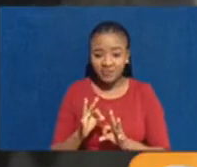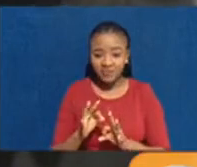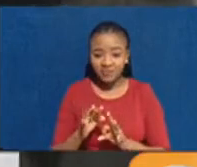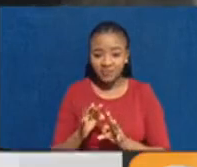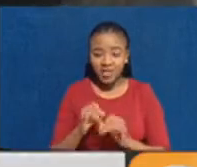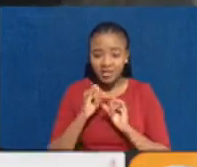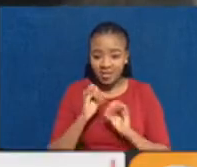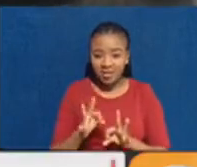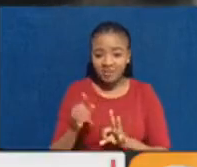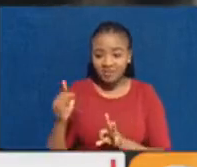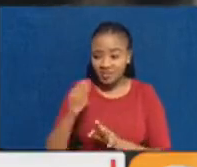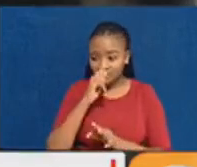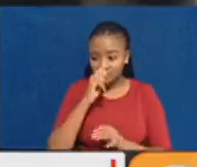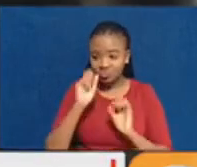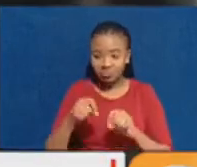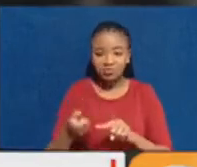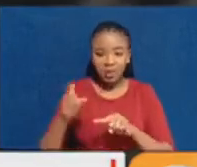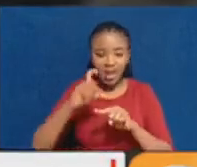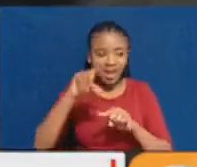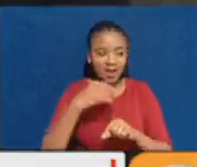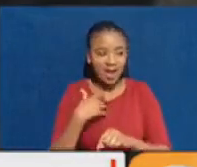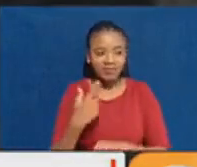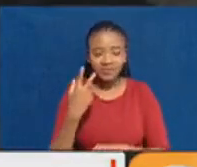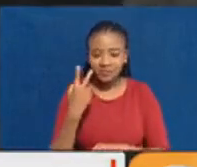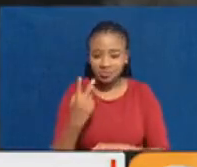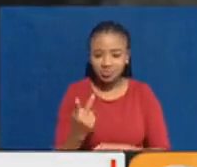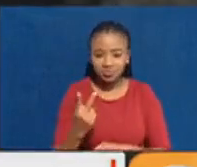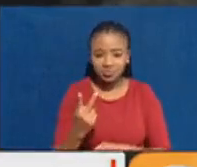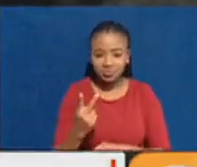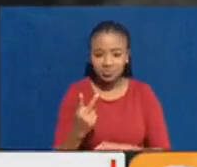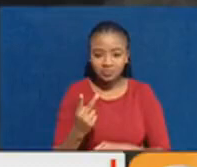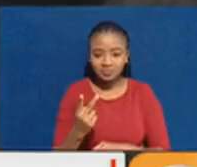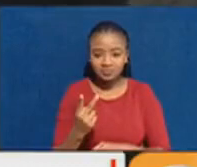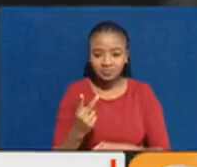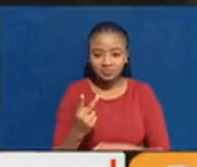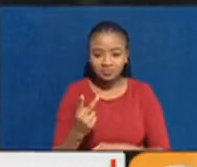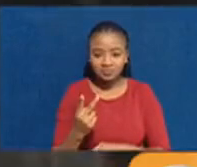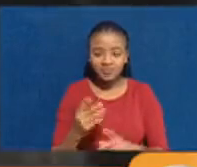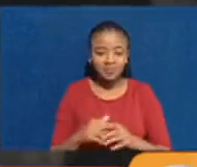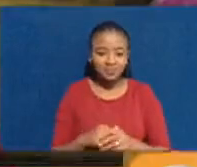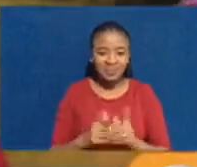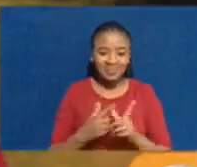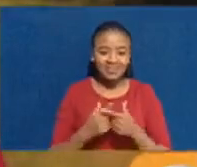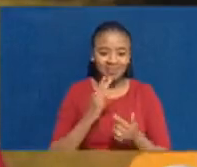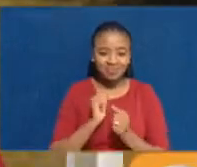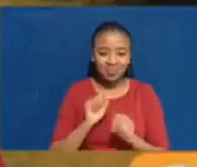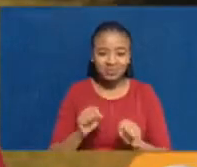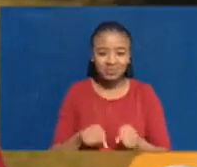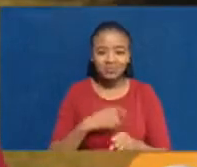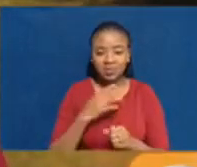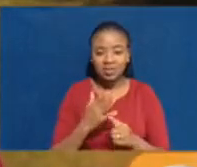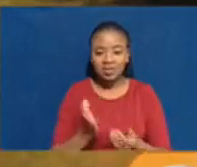mbili yenye hautaweza kusimama siku nzima kutoka asubuhi mpaka jioni, pia itakuwa ni afadhali zaidi. Iwapo tuktuk za